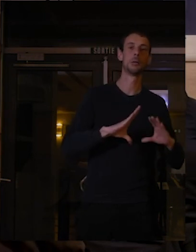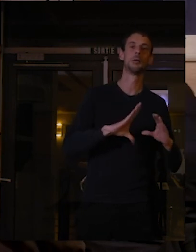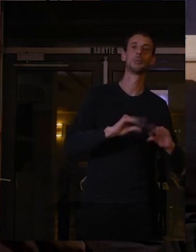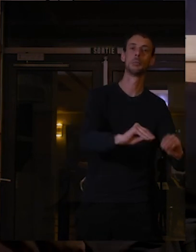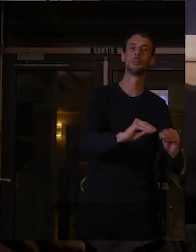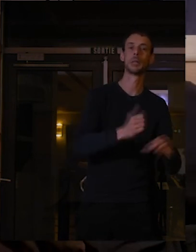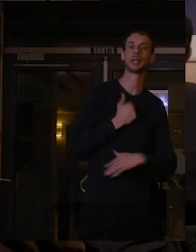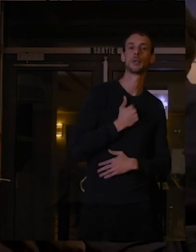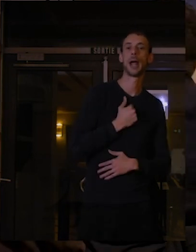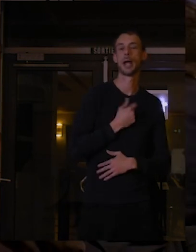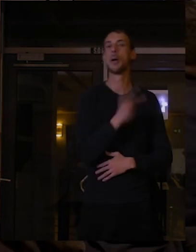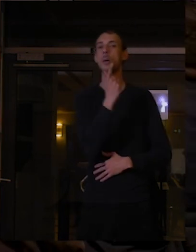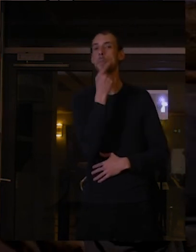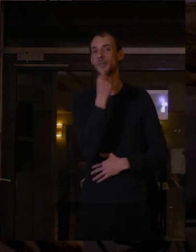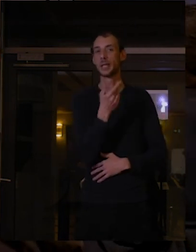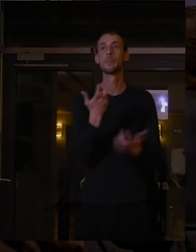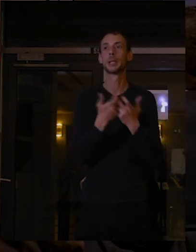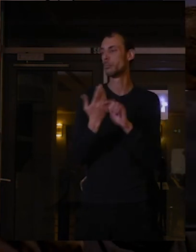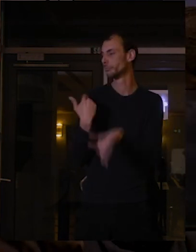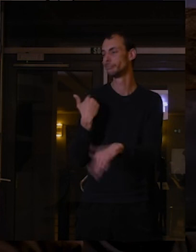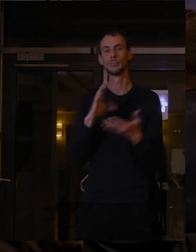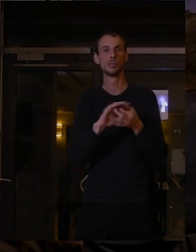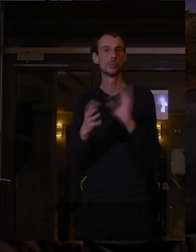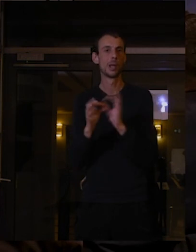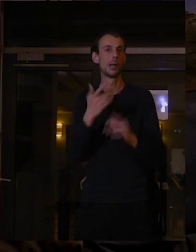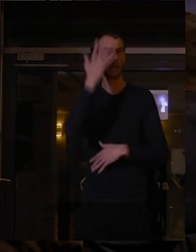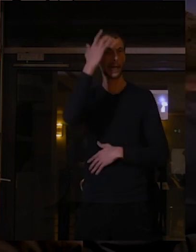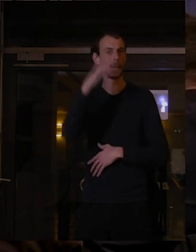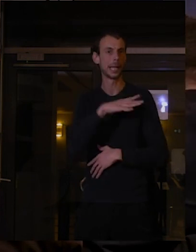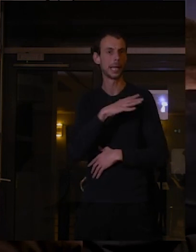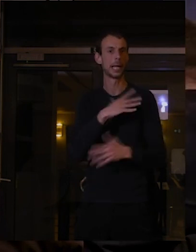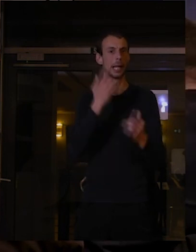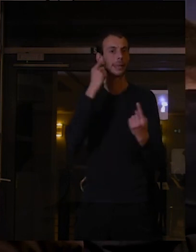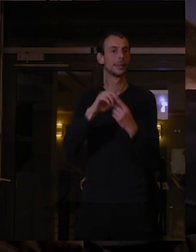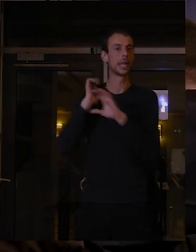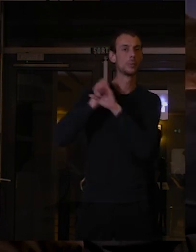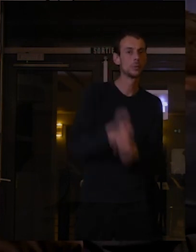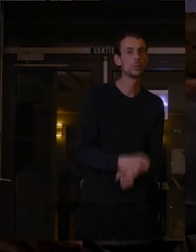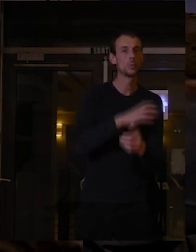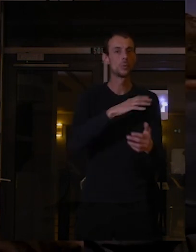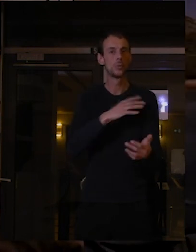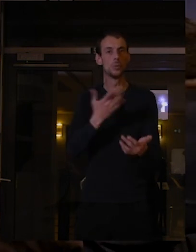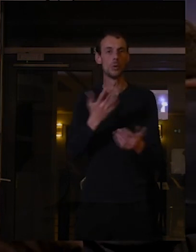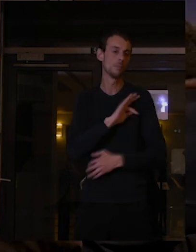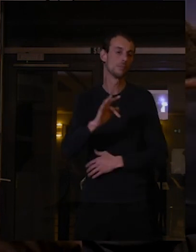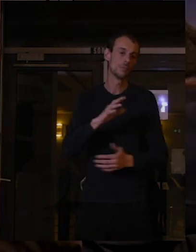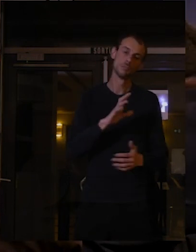en judo, par exemple, aux derniers Jeux Olympiques d'été, où il y a l'équipe de France, enfin pas que l'équipe de France, hein, il y avait une compétition mixte, c'était la première